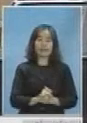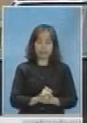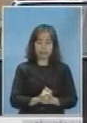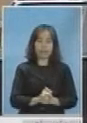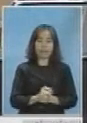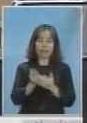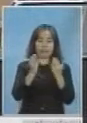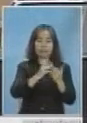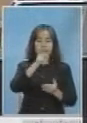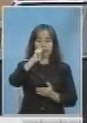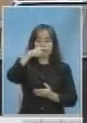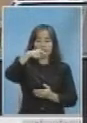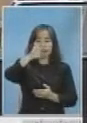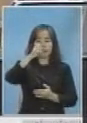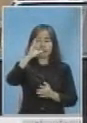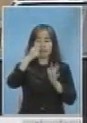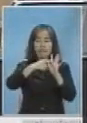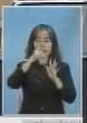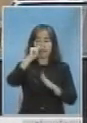ต่อไปเป็นท่านอภิชาติศักดิ์พิเศษนะ